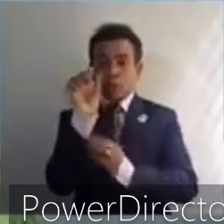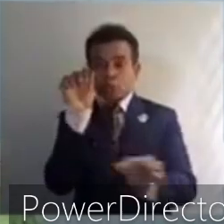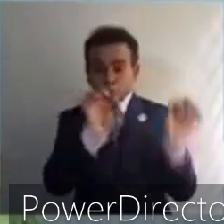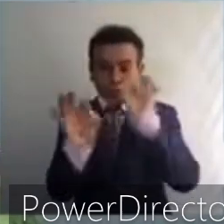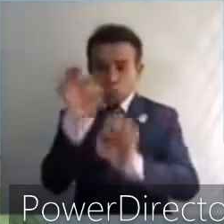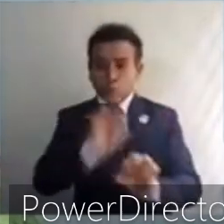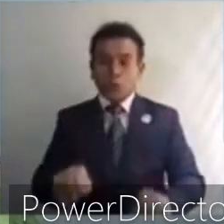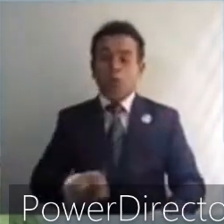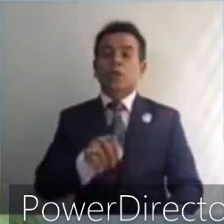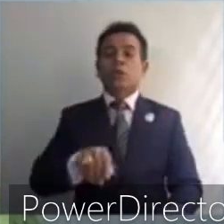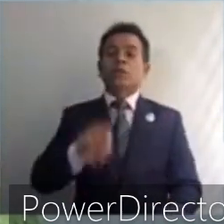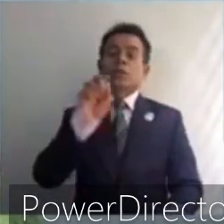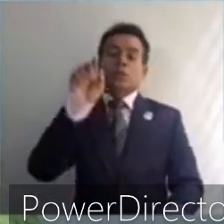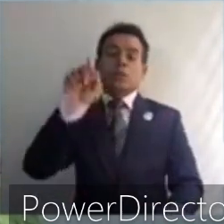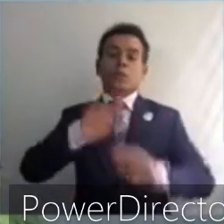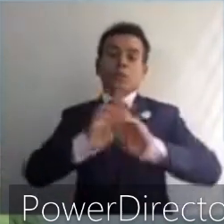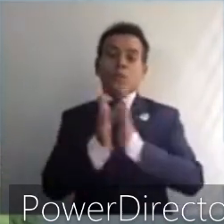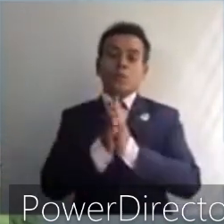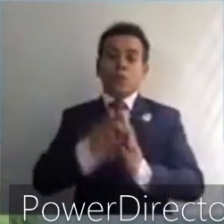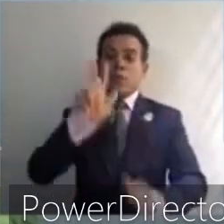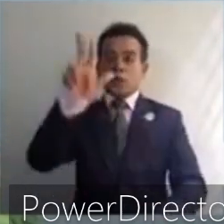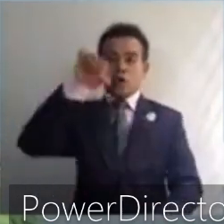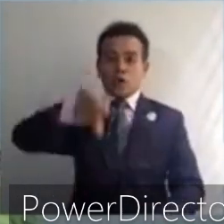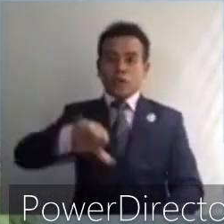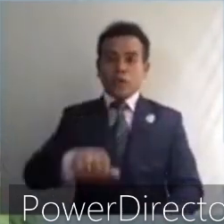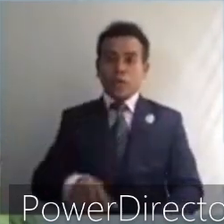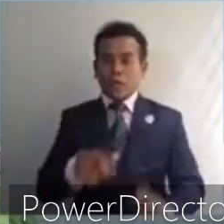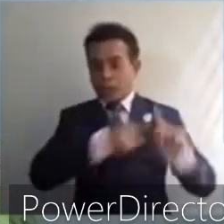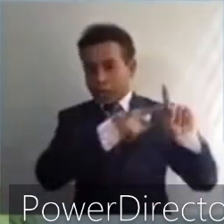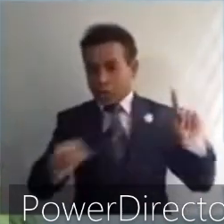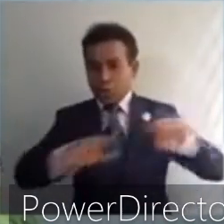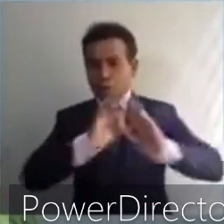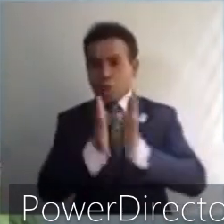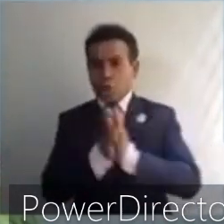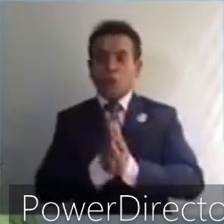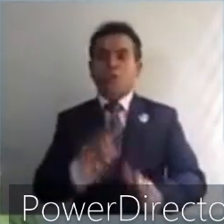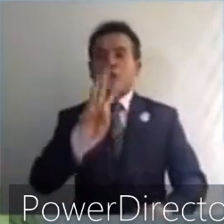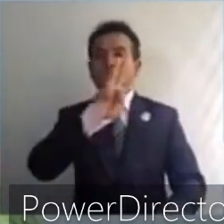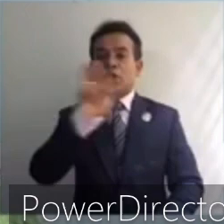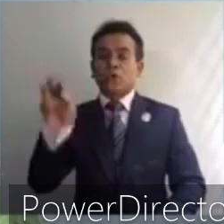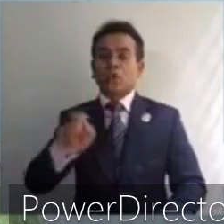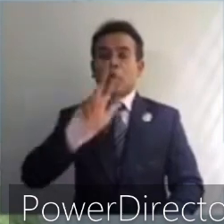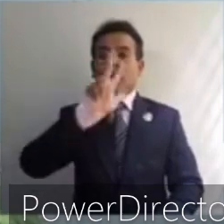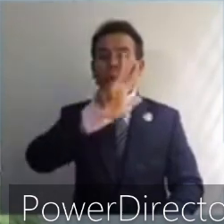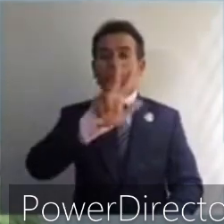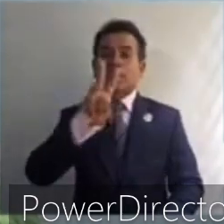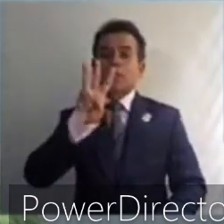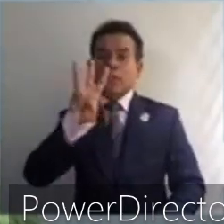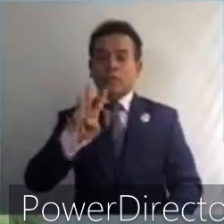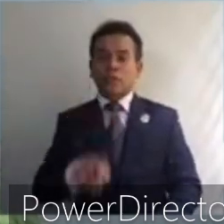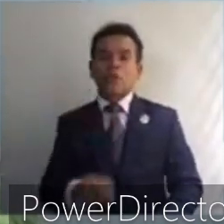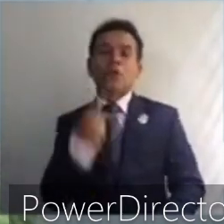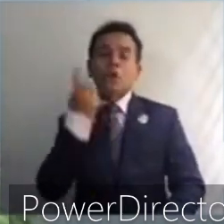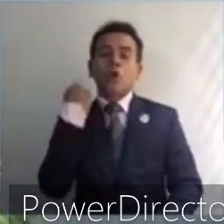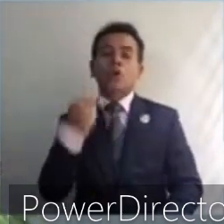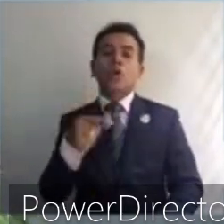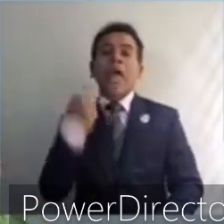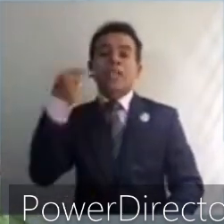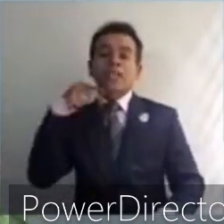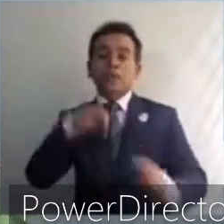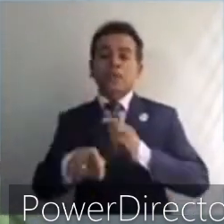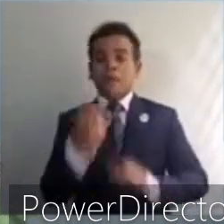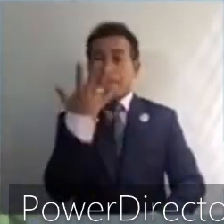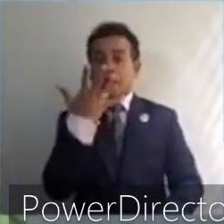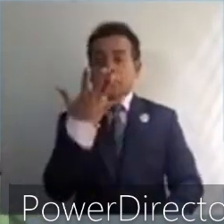আছেন 383 জন। আইসোলেশন থেকে মুক্ত হয়েছেন গত 24 ঘন্টায় 5 জন, অদ্যাবধি আইসোলেশন থেকে